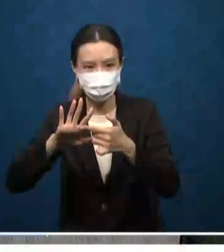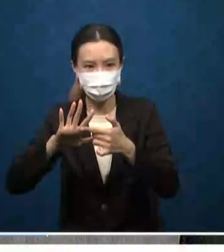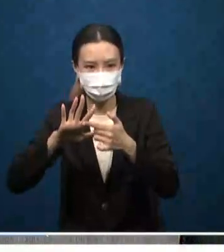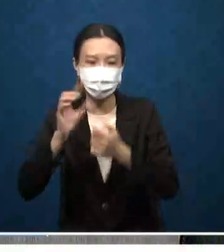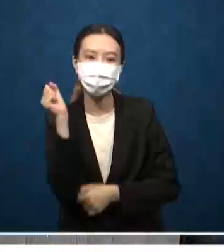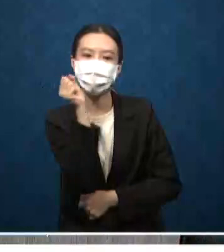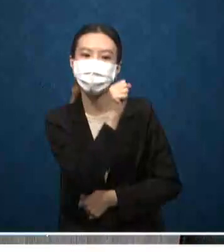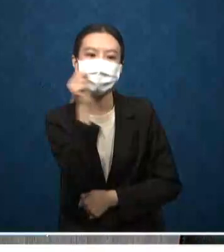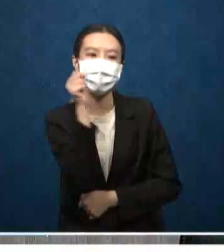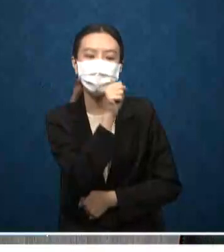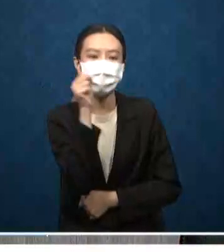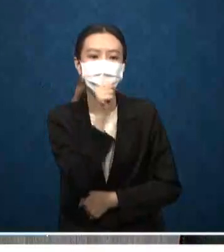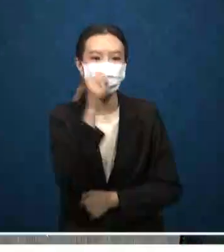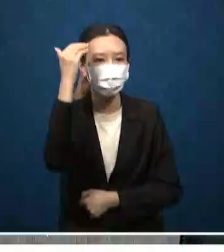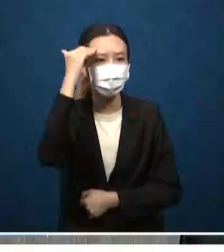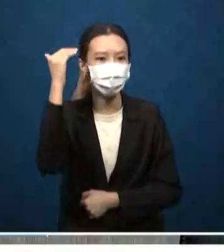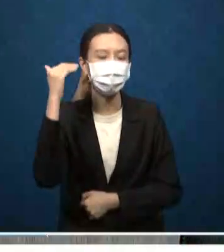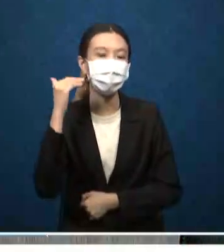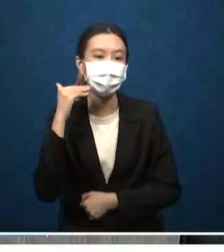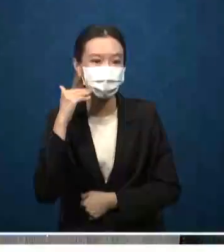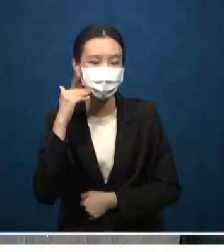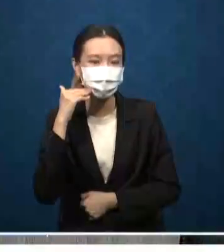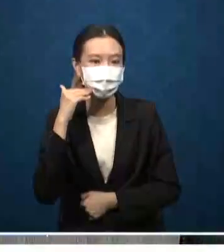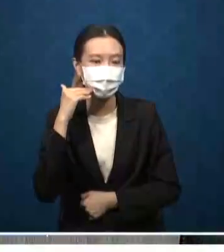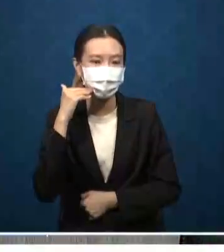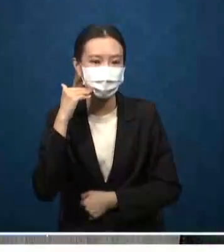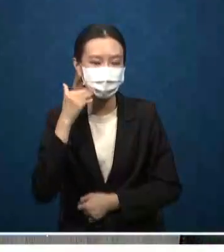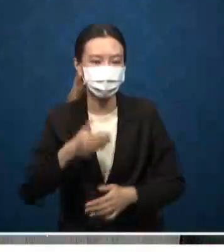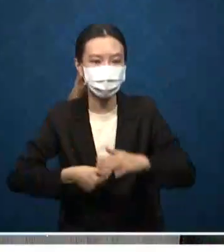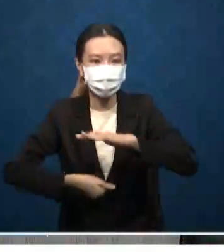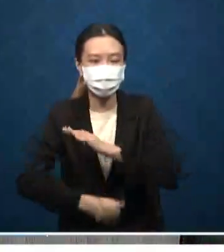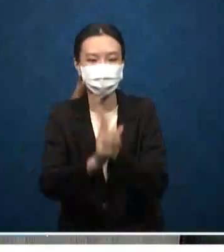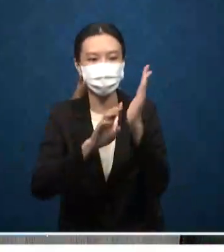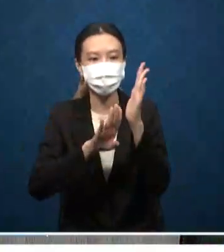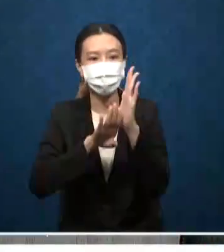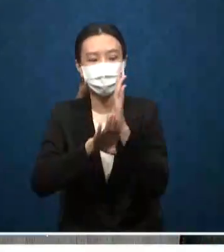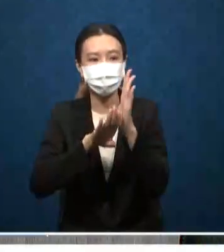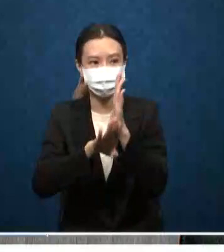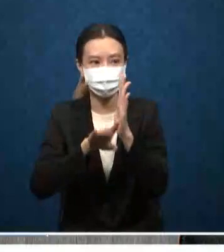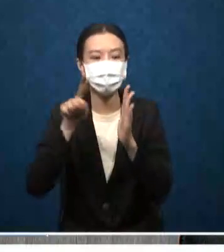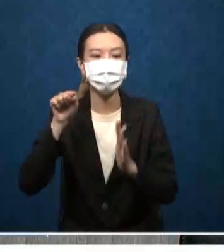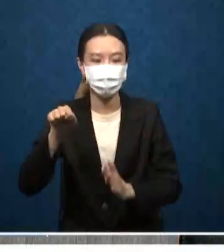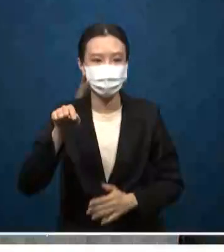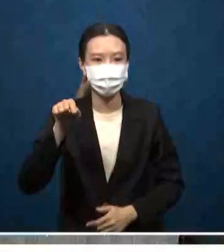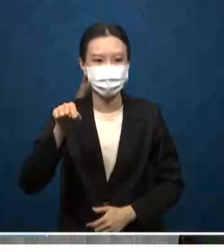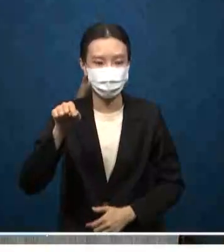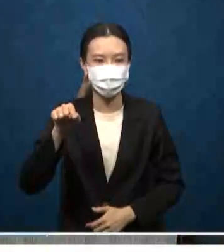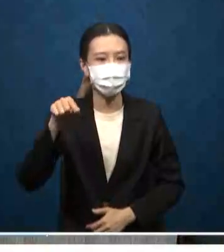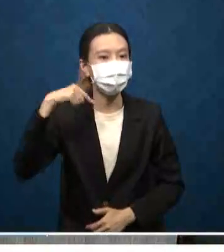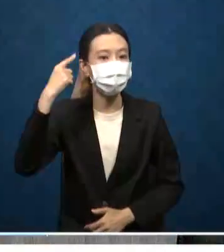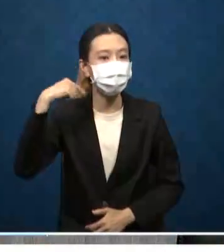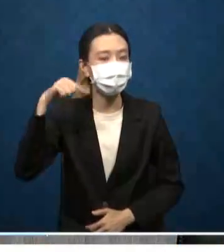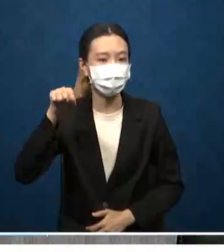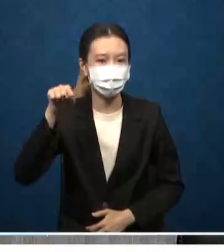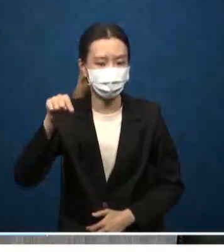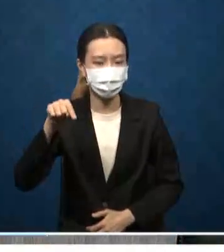อันดับที่ 1ของโลกมีแรงบันดาลใจที่เปลี่ยนแปลงและเปลี่ยนผ่านลิซ่าไม่ได้พูดถึงเรื่องกระบวนการผลิตเด็กเล็กอนุบาลประถม